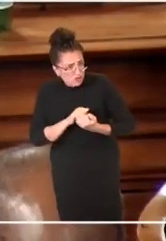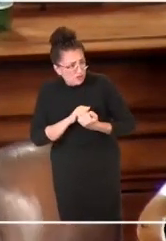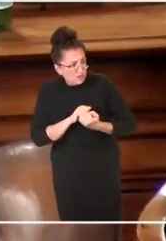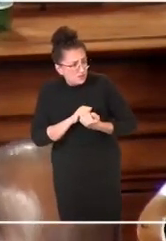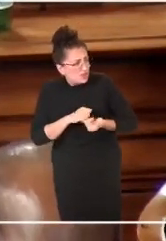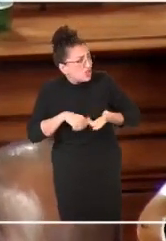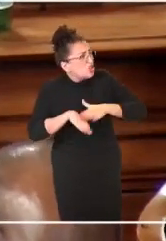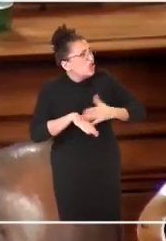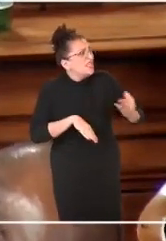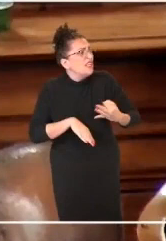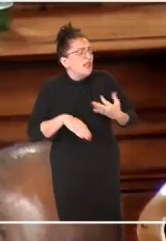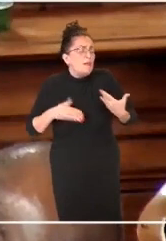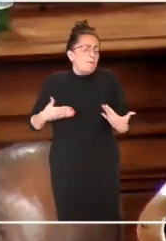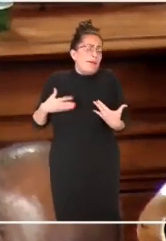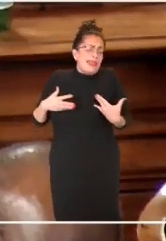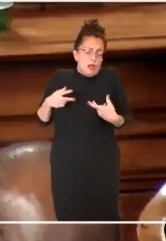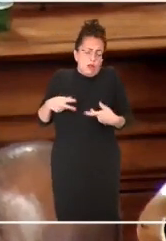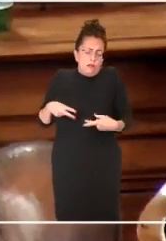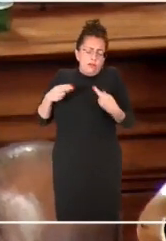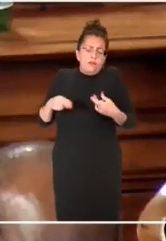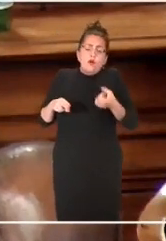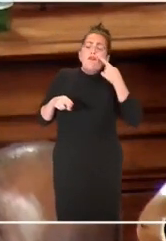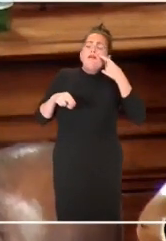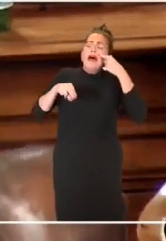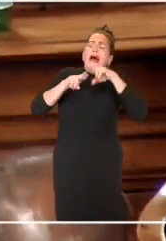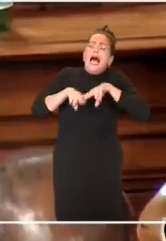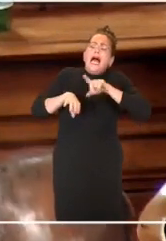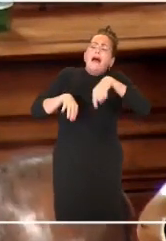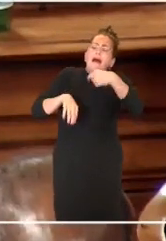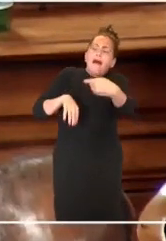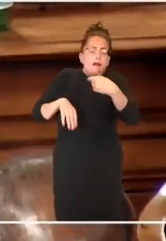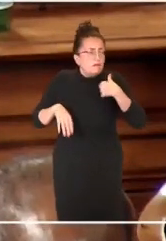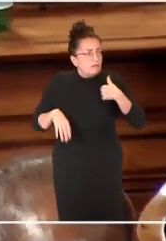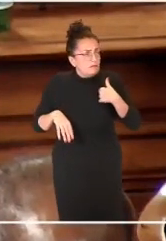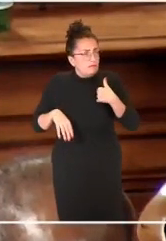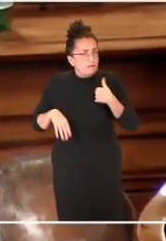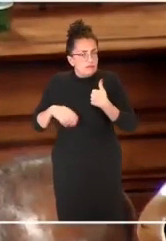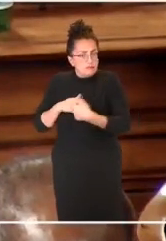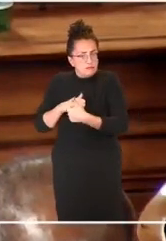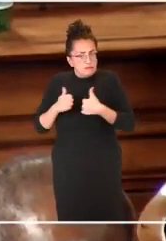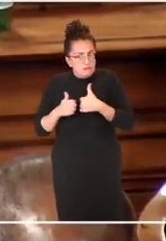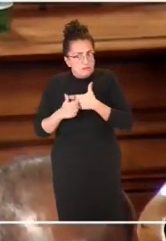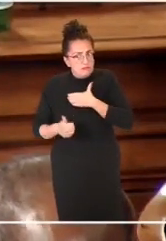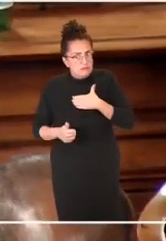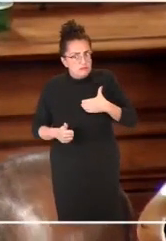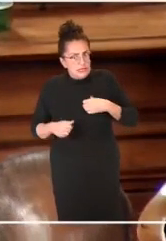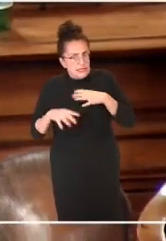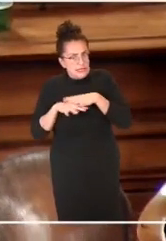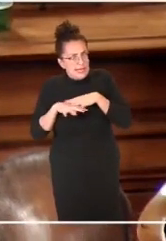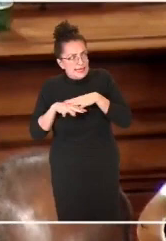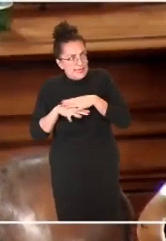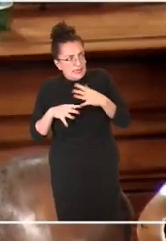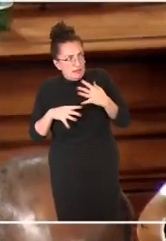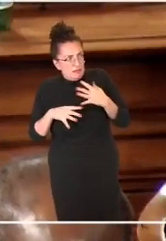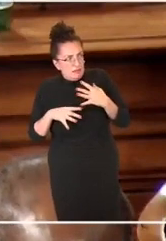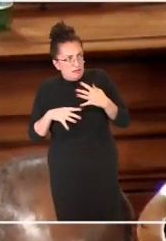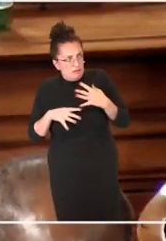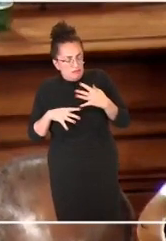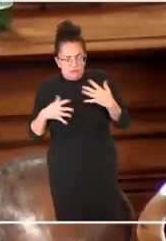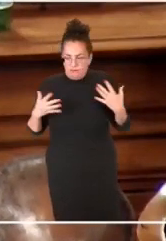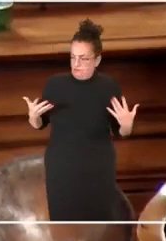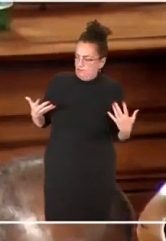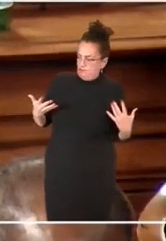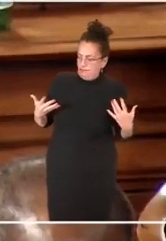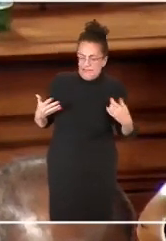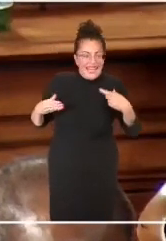reste plus tard. Et je cite votre première adjointe, fonds pilotés par les maires adjoints de quartier. Vous faites exactement ce qu'on a fait au